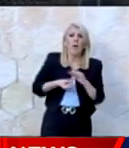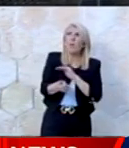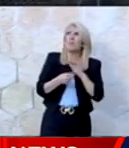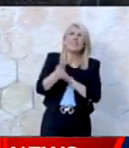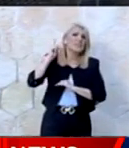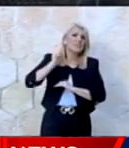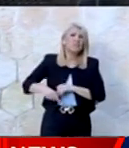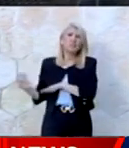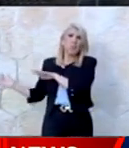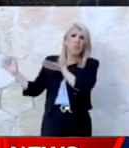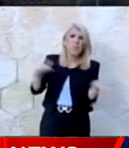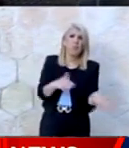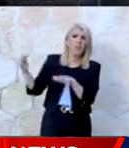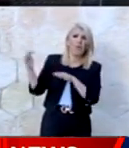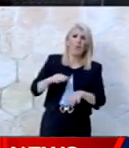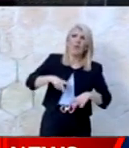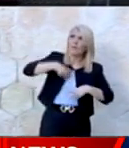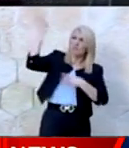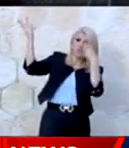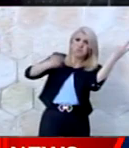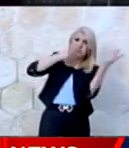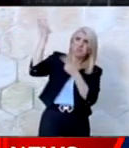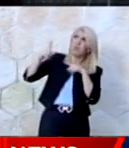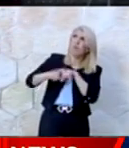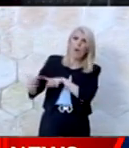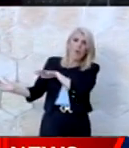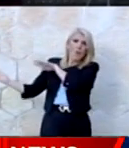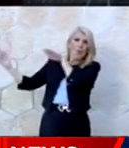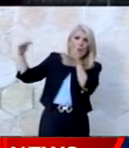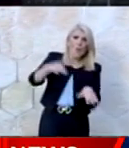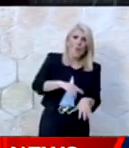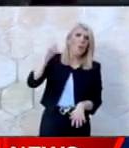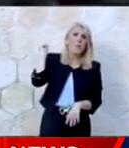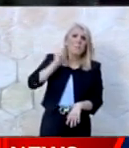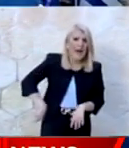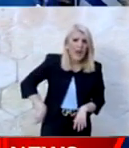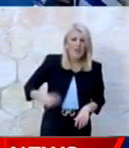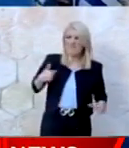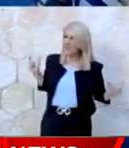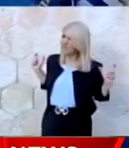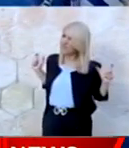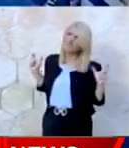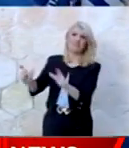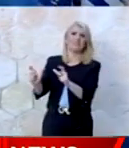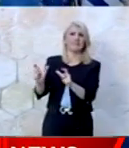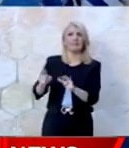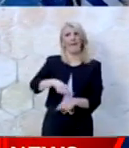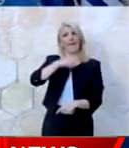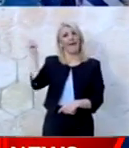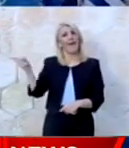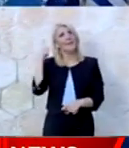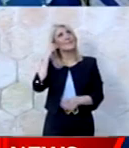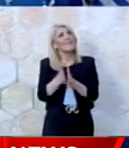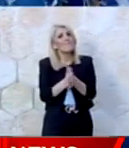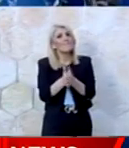πια. Οι παράνομες ροές αποτρέπονται. Και σε πείσμα εκείνων των φωνών, θα το ξαναπώ εδώ, από την άλλη άκρη